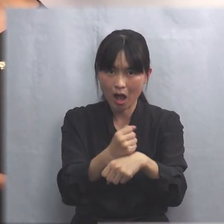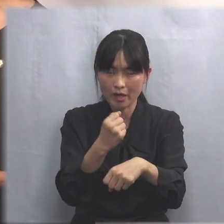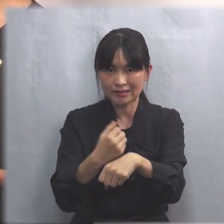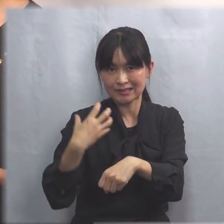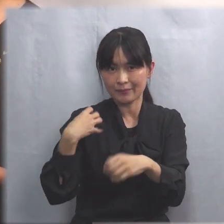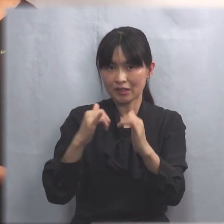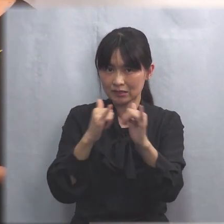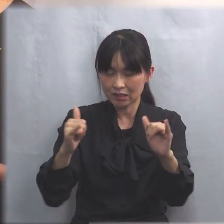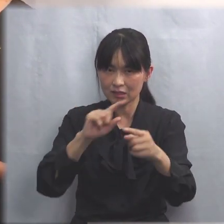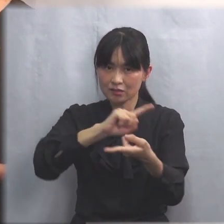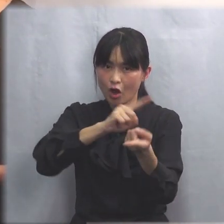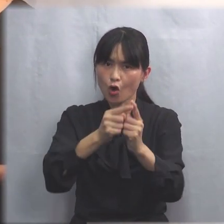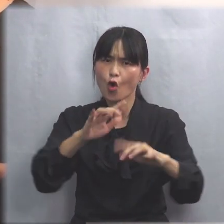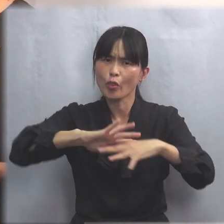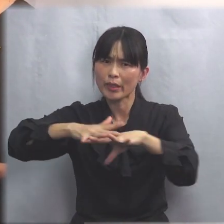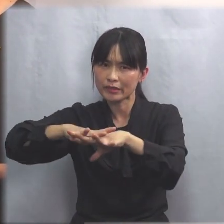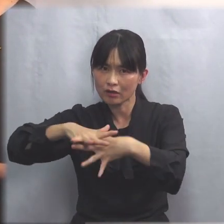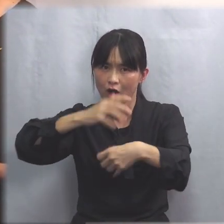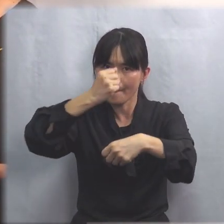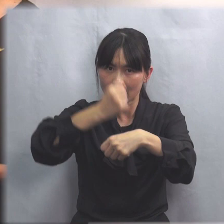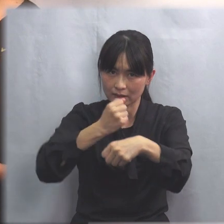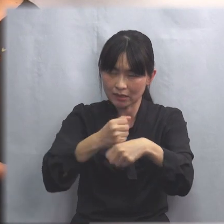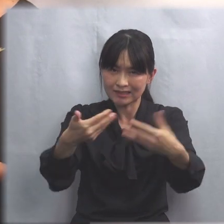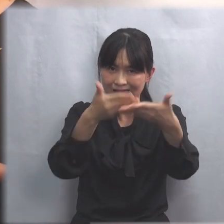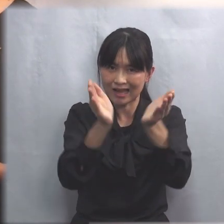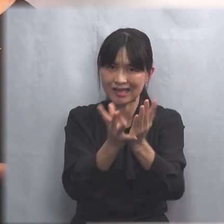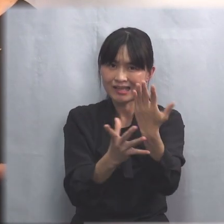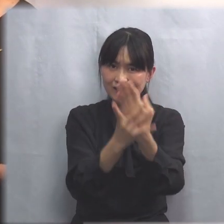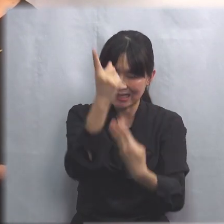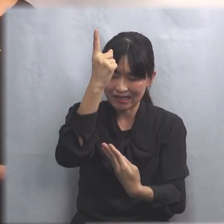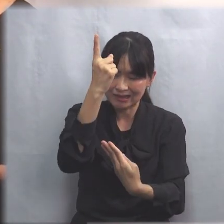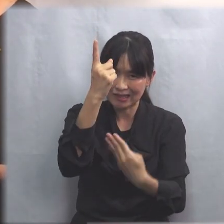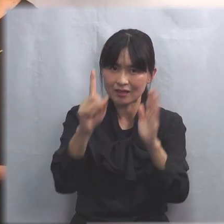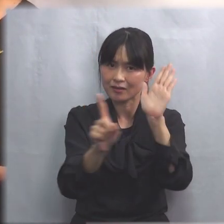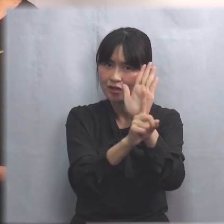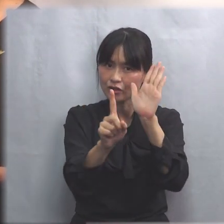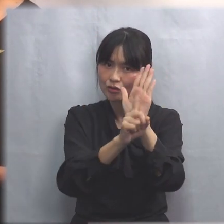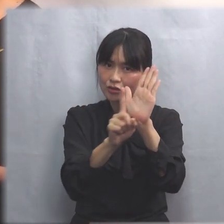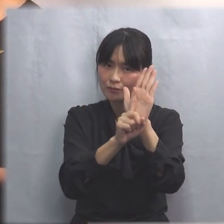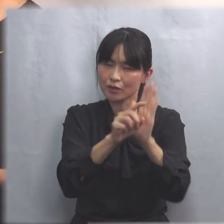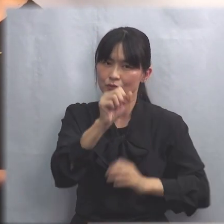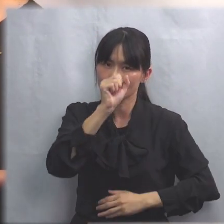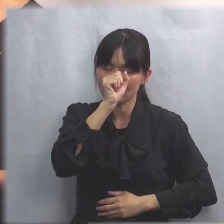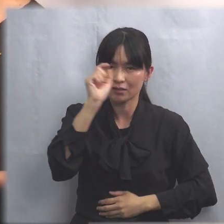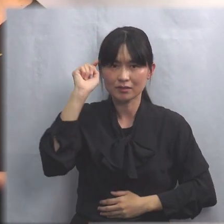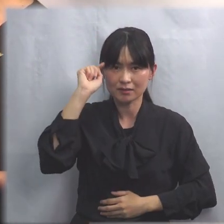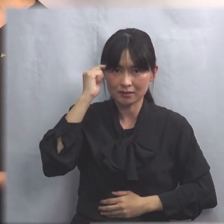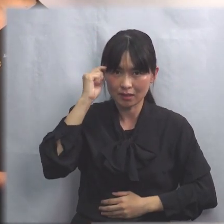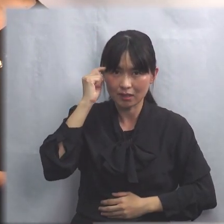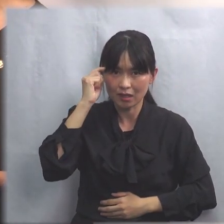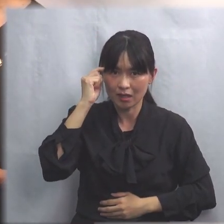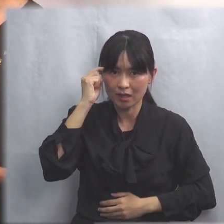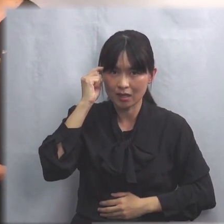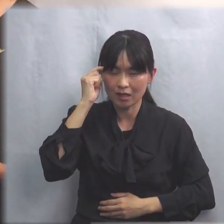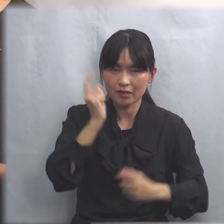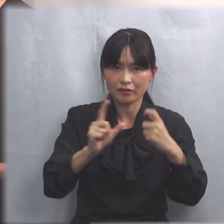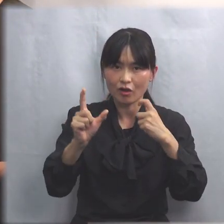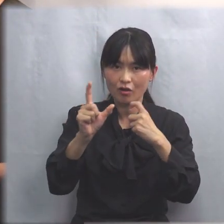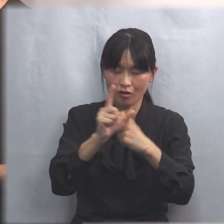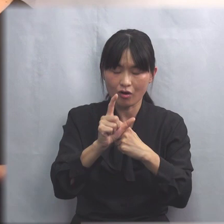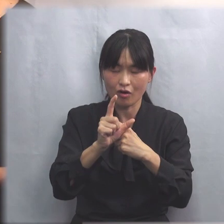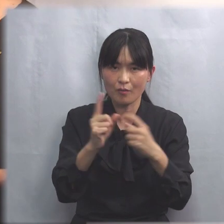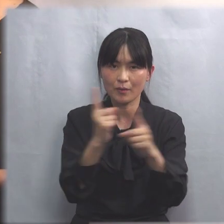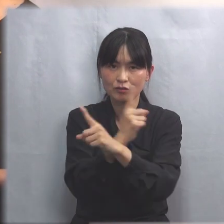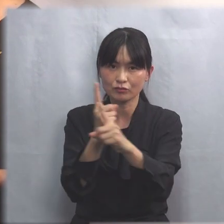담당자들의 네트워크를 구성해서 우리 당의 일관된 메시지 전략을 수행할 수 있도록 이러한 부분을 보완할 것을